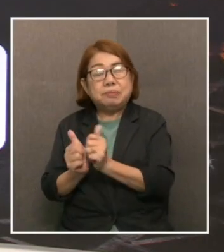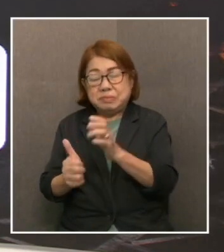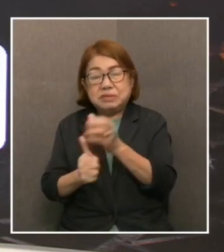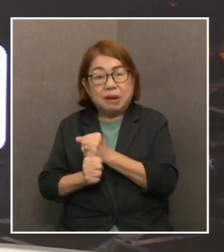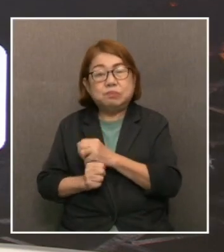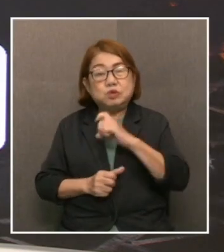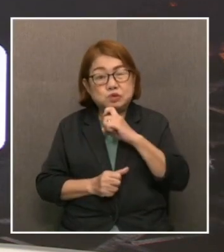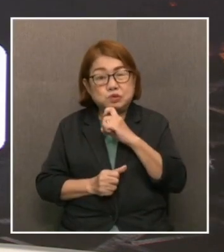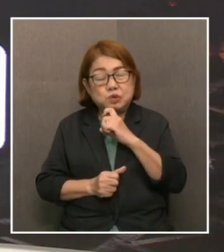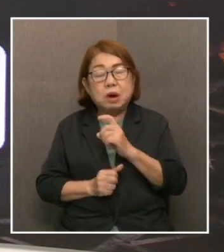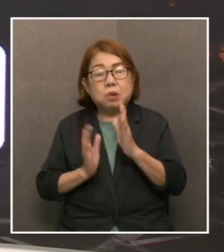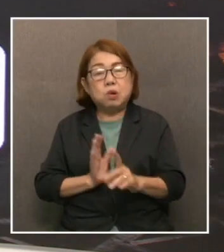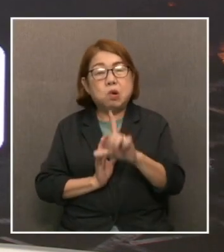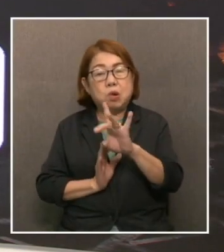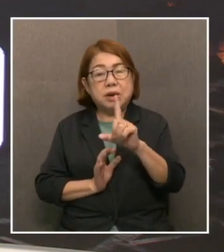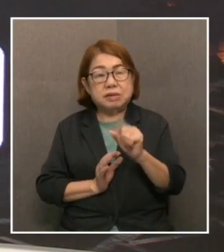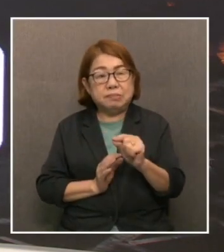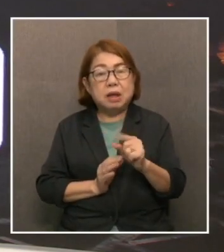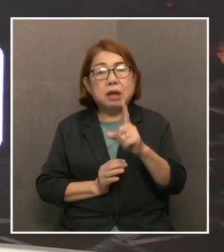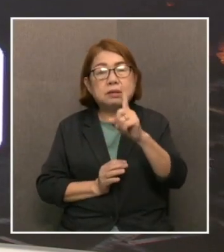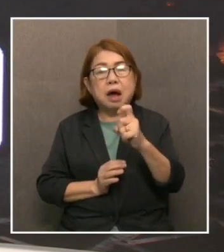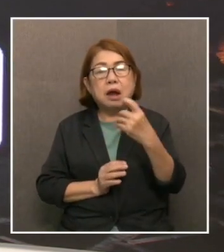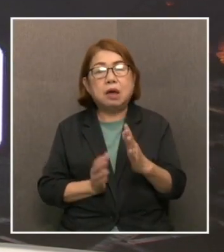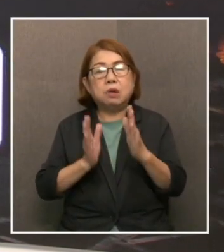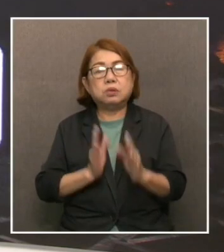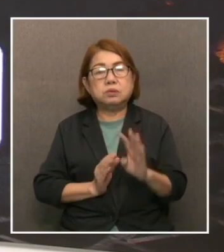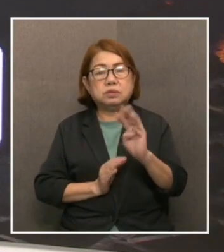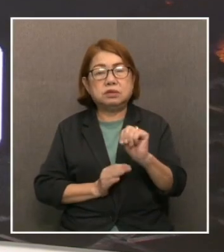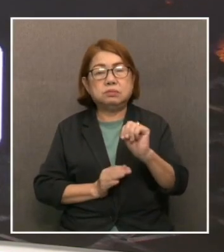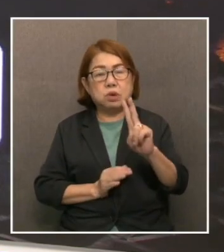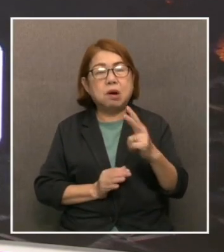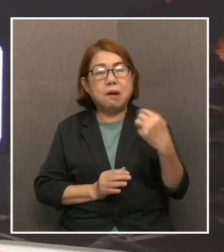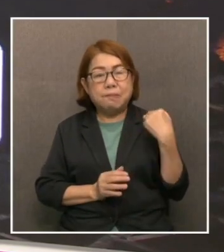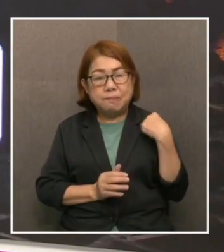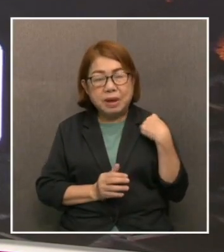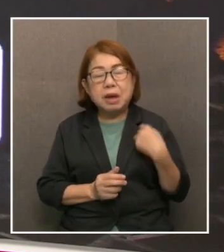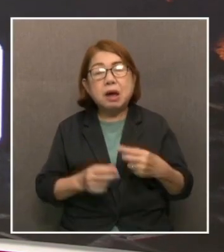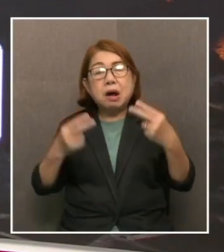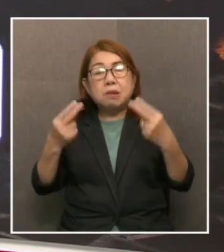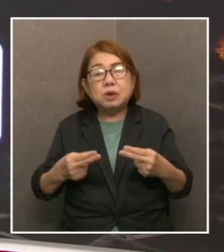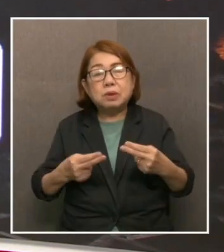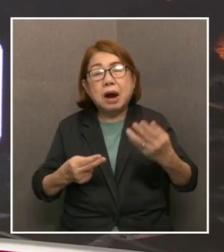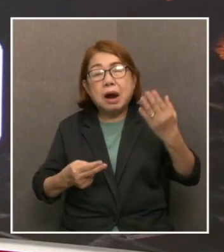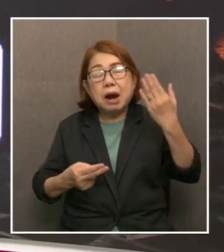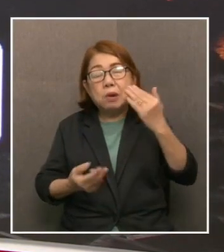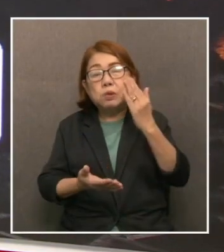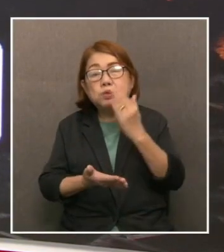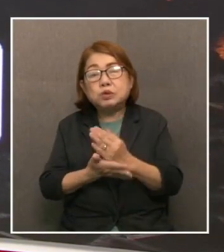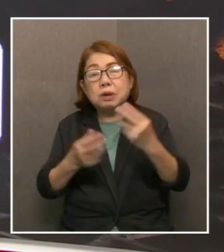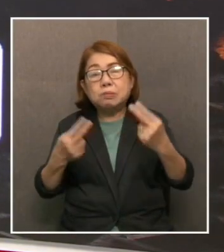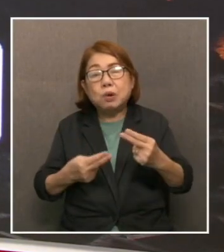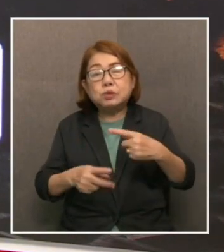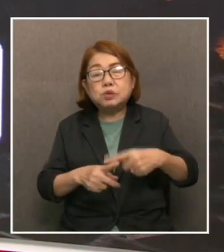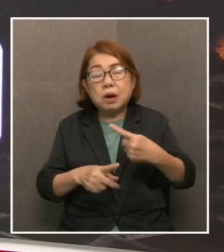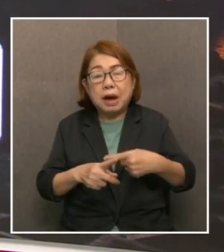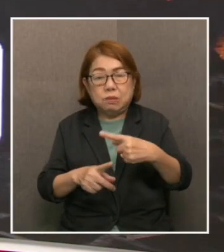คนเสียชีวิตไปแล้ว 42คนนะคะแล้วก็ได้รับการปล่อยตัวช่วงพักรบรอบแรกเมื่อเดือนพฤศจิกายนปี